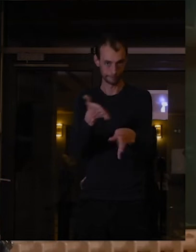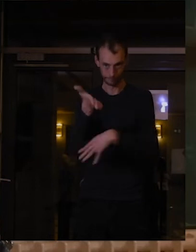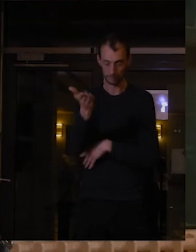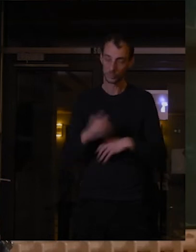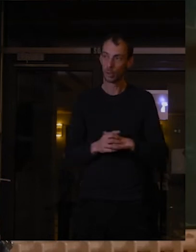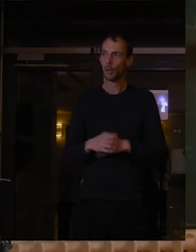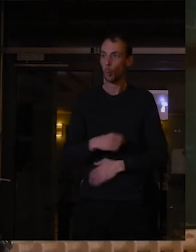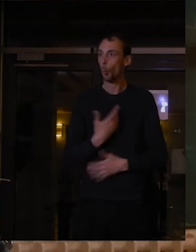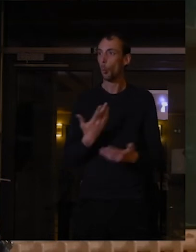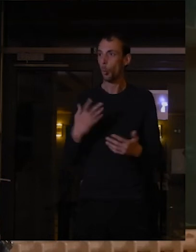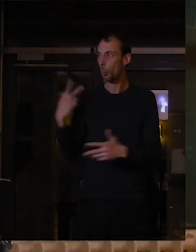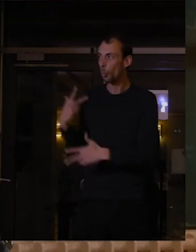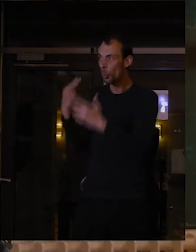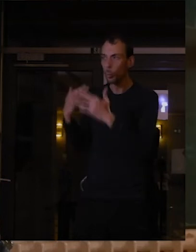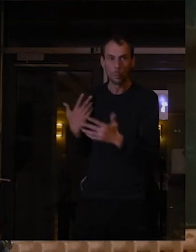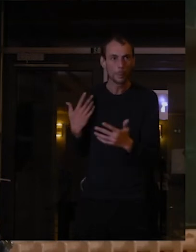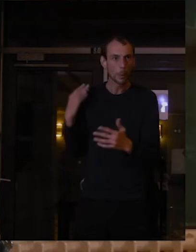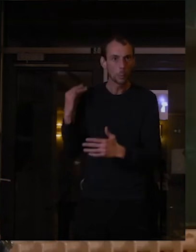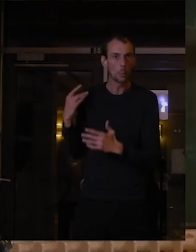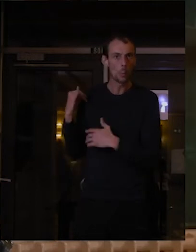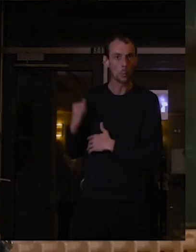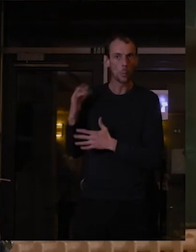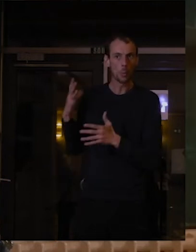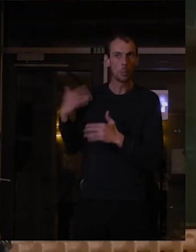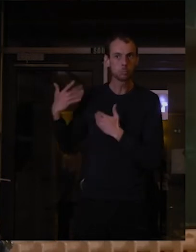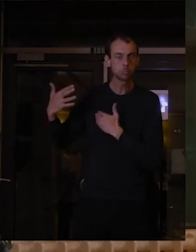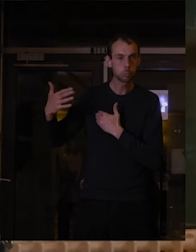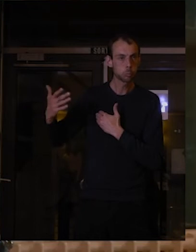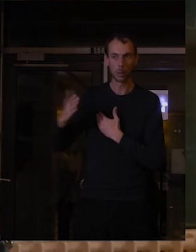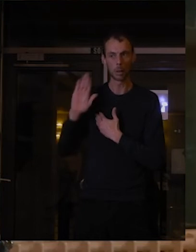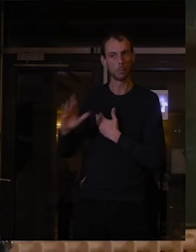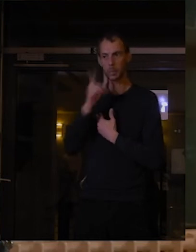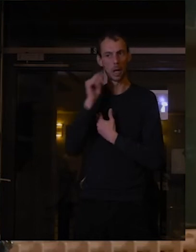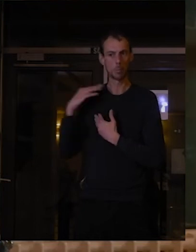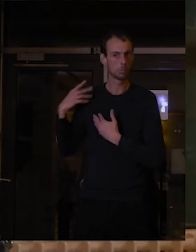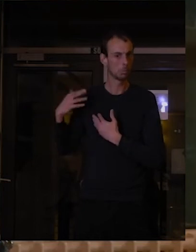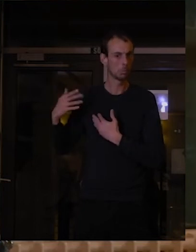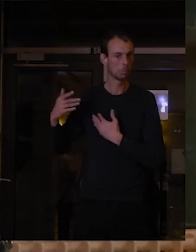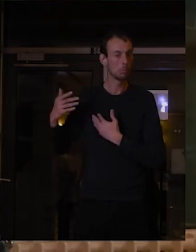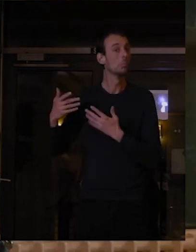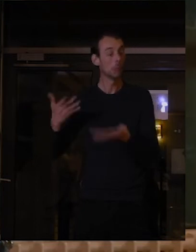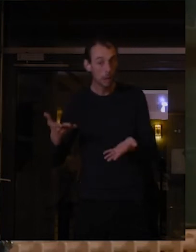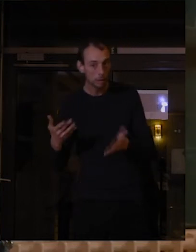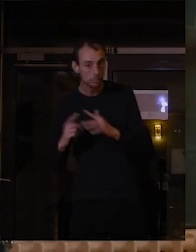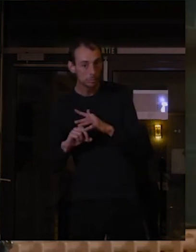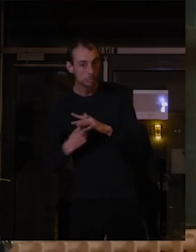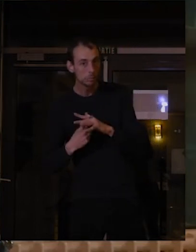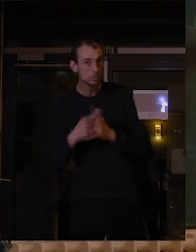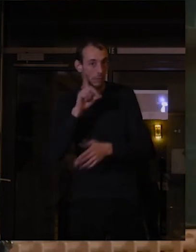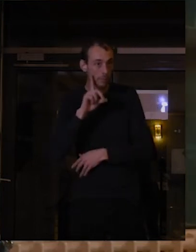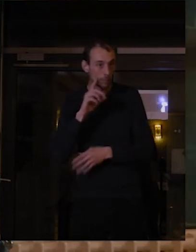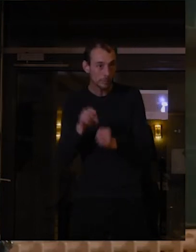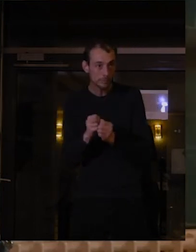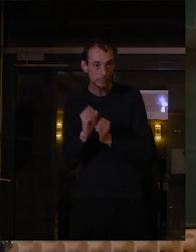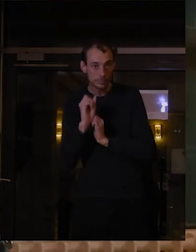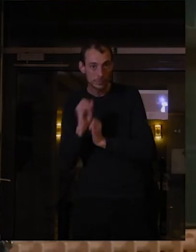été la chasse gardée des hommes et qui aujourd'hui, le cyclisme exercé par les femmes prend une telle importance